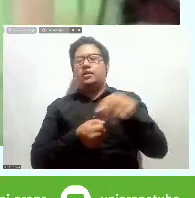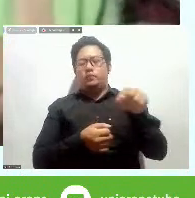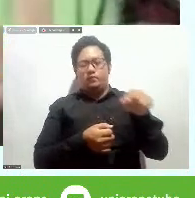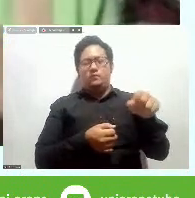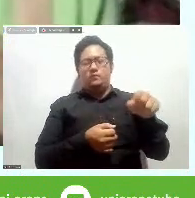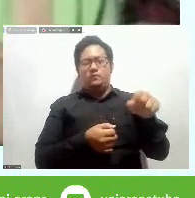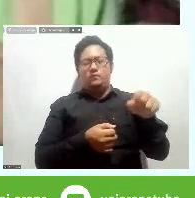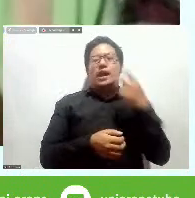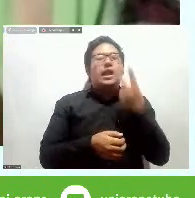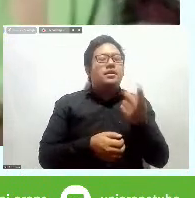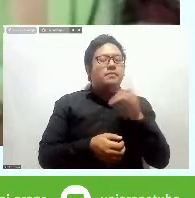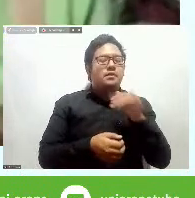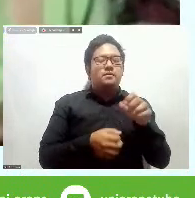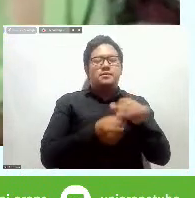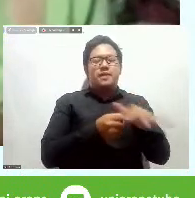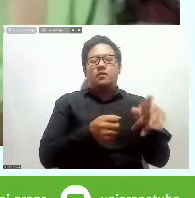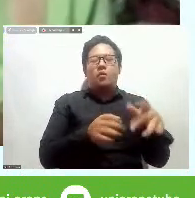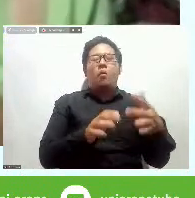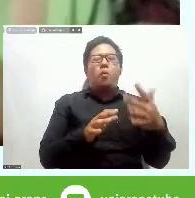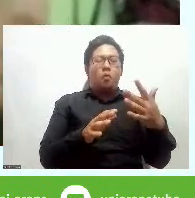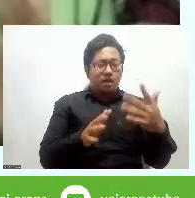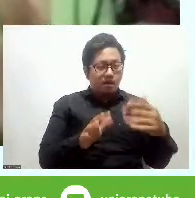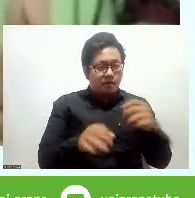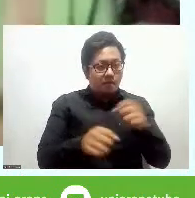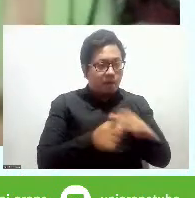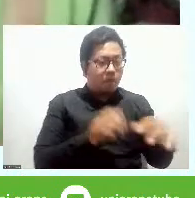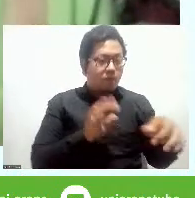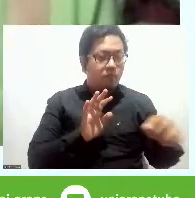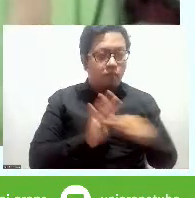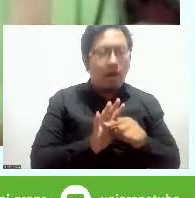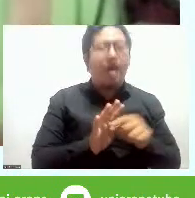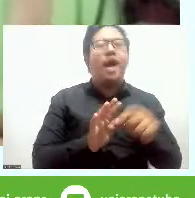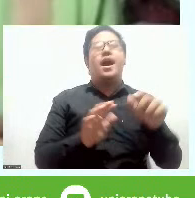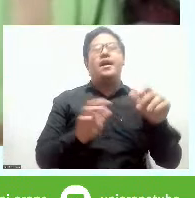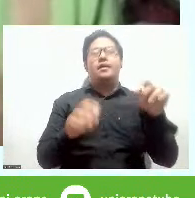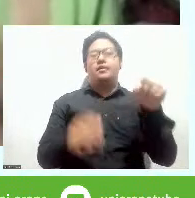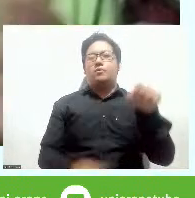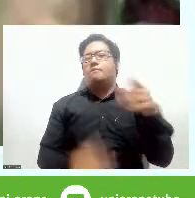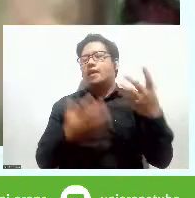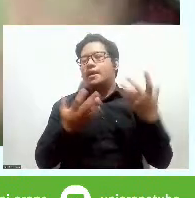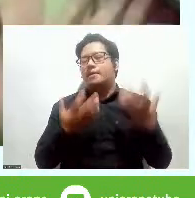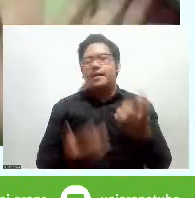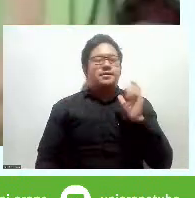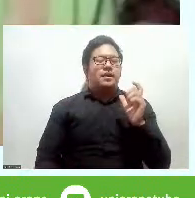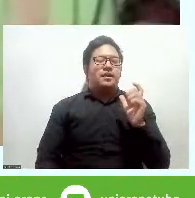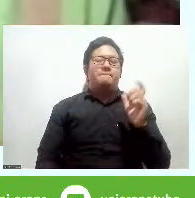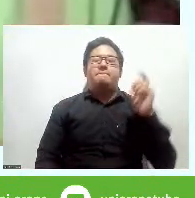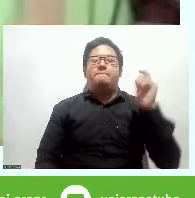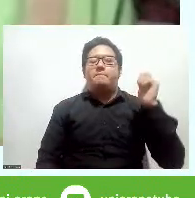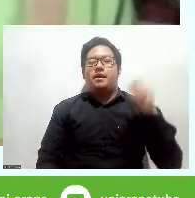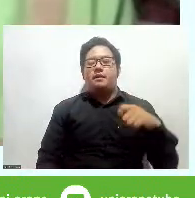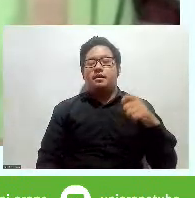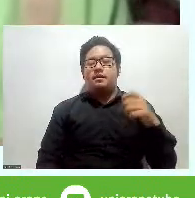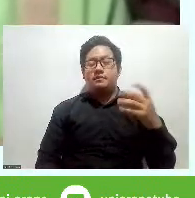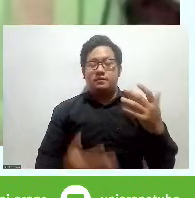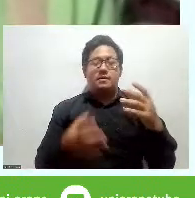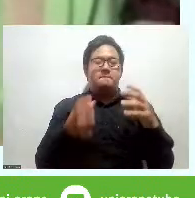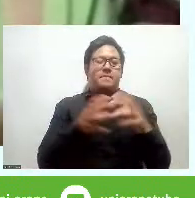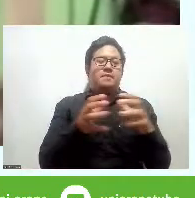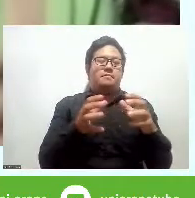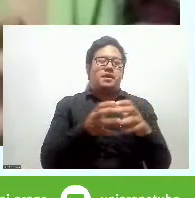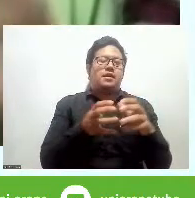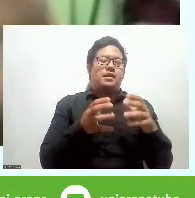dan disarankan juga lebih baik 5 Gimana caranya menggunakan bahan-bahan yang ramah lingkungan